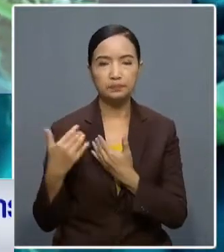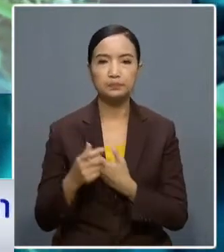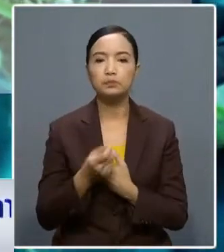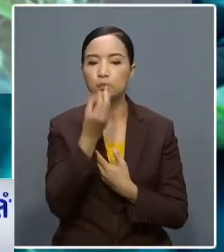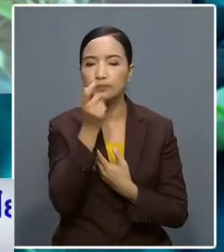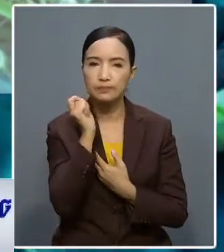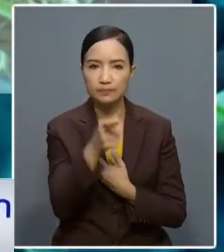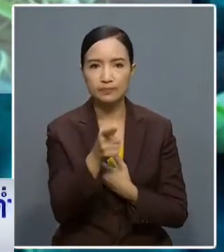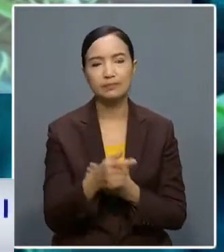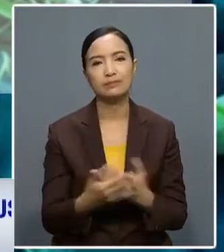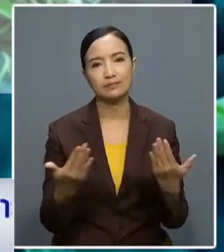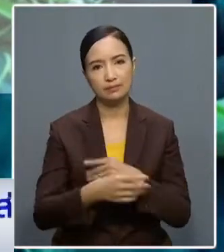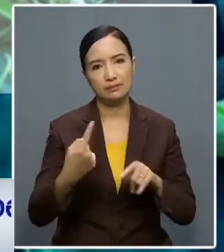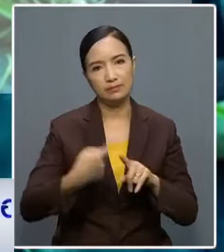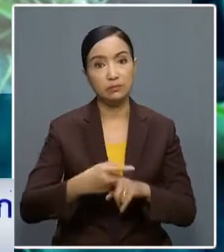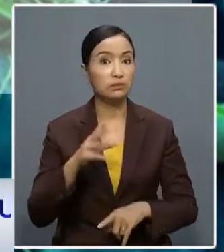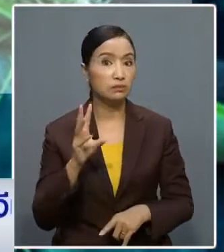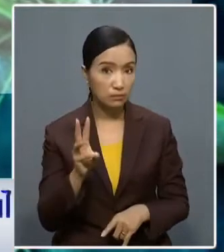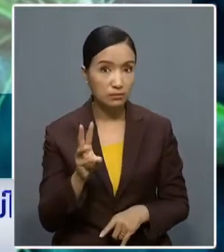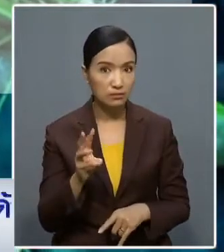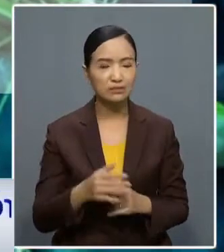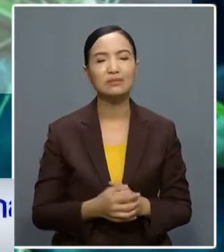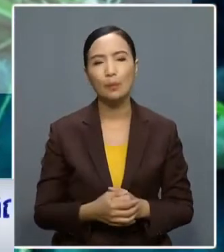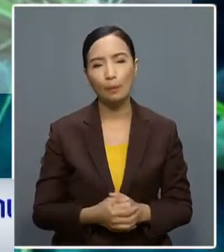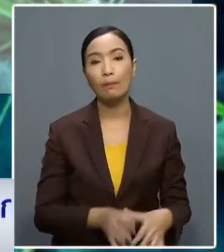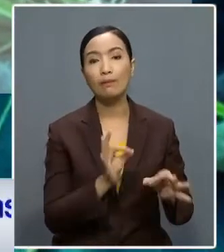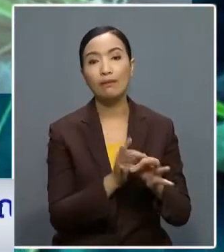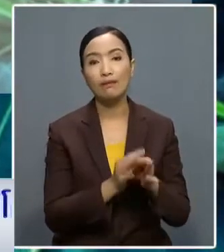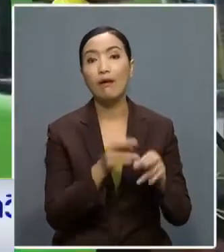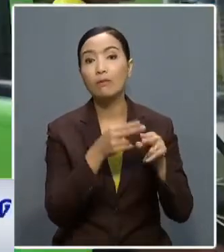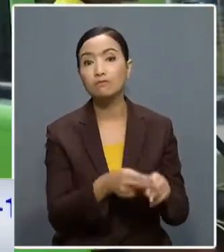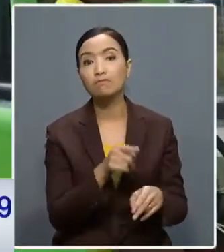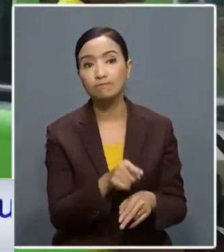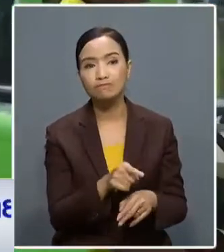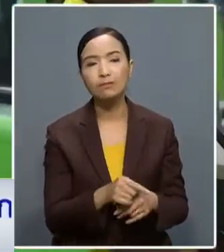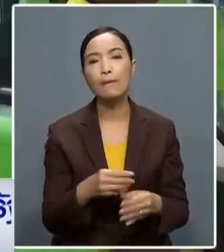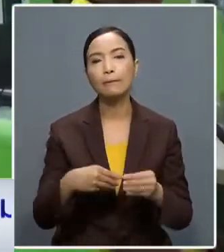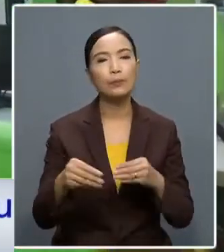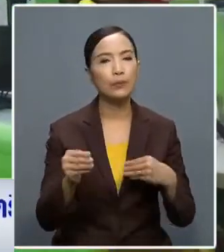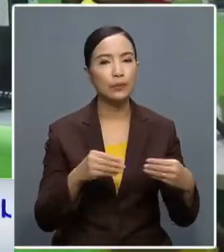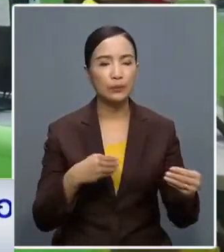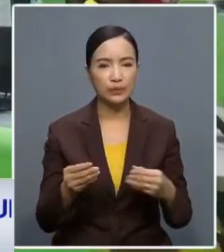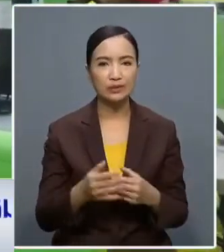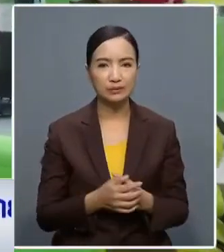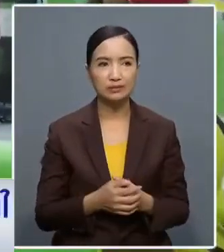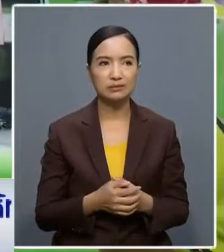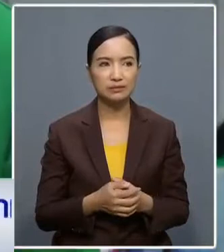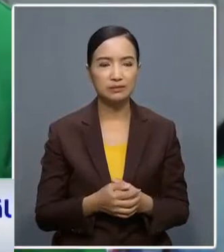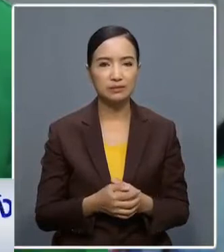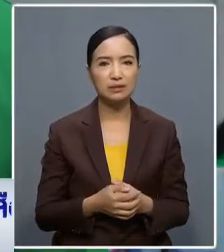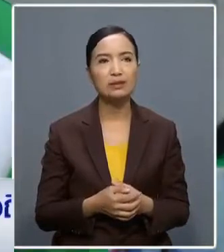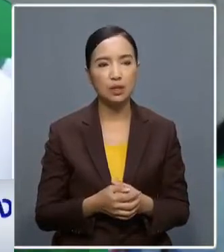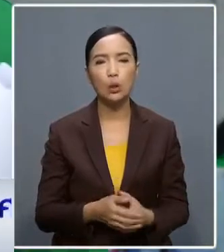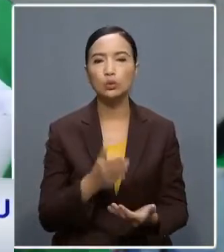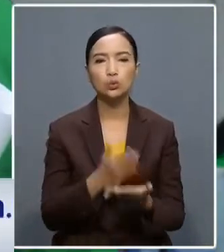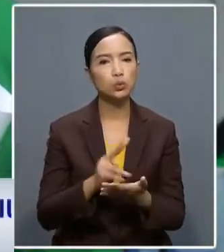ดอกเบี้ยให้6 เดือนแรกด้วยนะครับแล้วก็ธนาคารนี้ก็ผ่อนปลนงดเก็บค่าธรรมเนียมต่างๆ